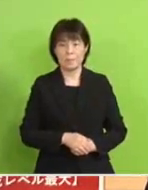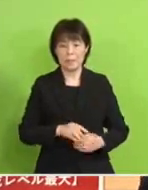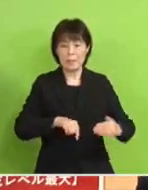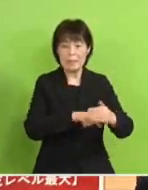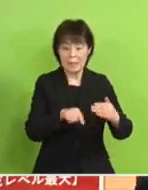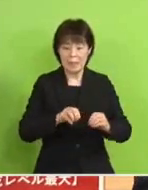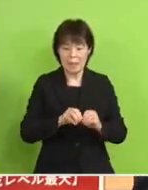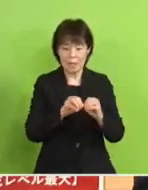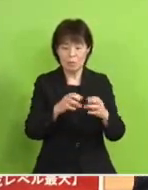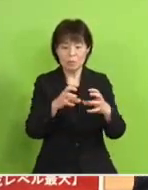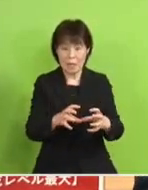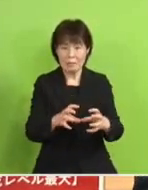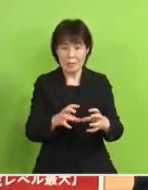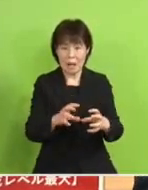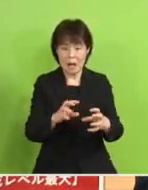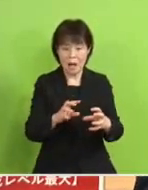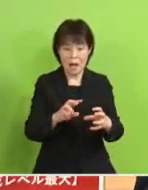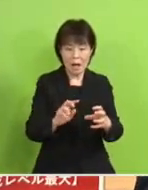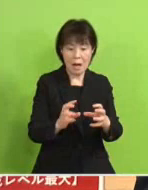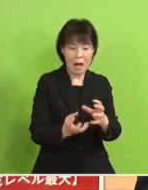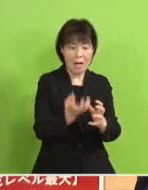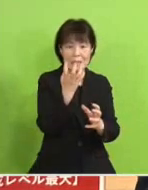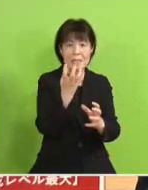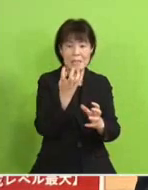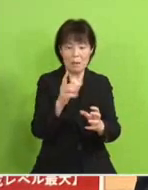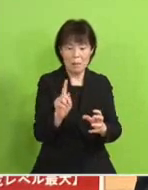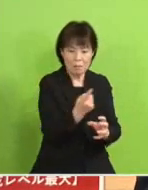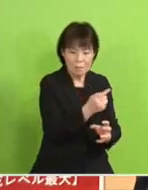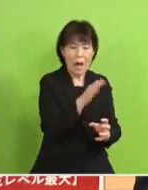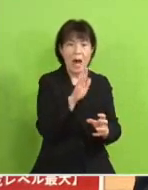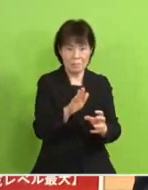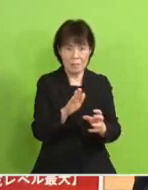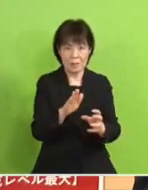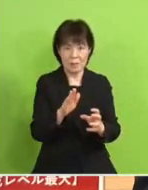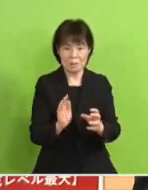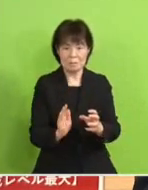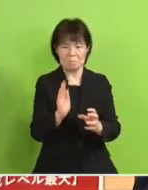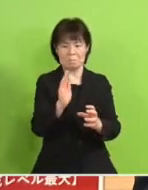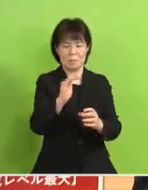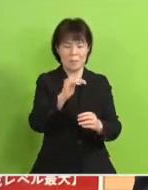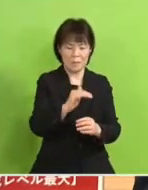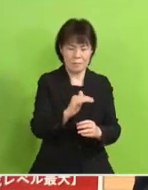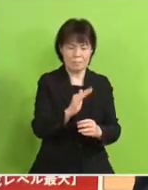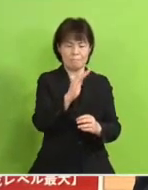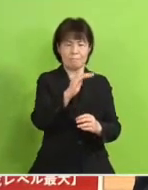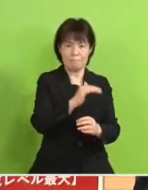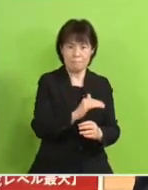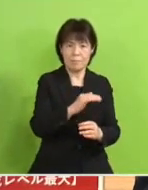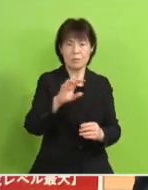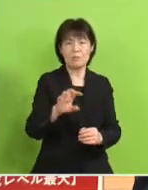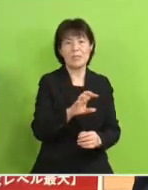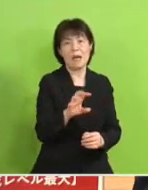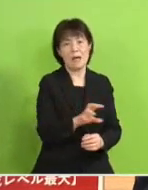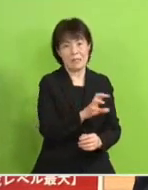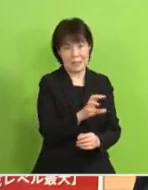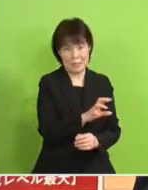その中でクラスターの発生も相次いでおりまして、一進一退を繰り返しながら